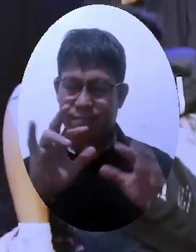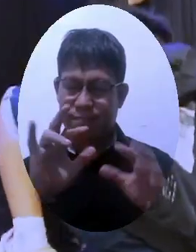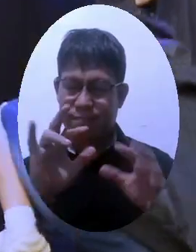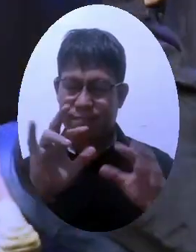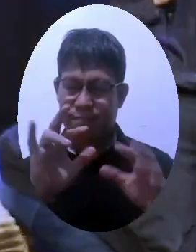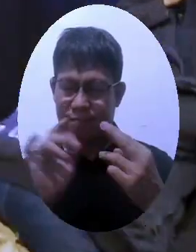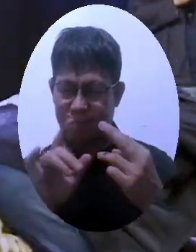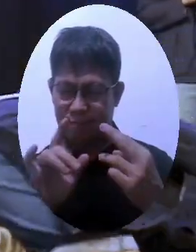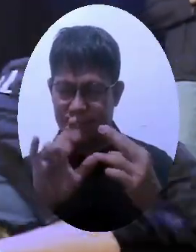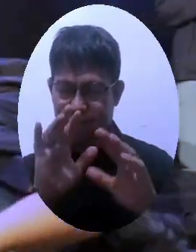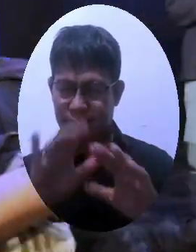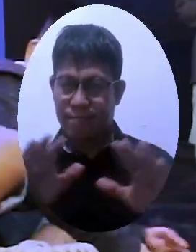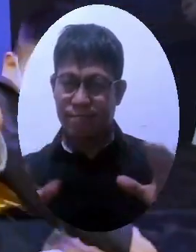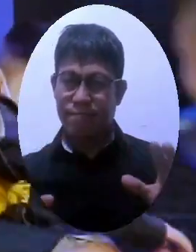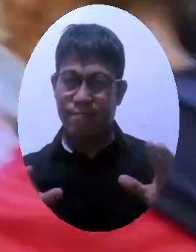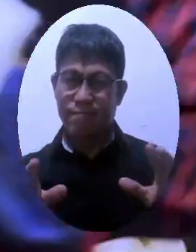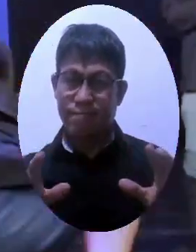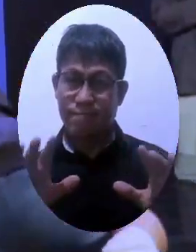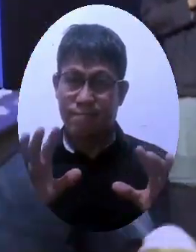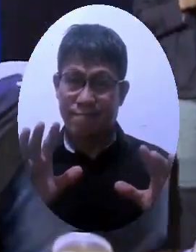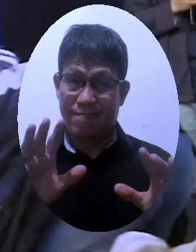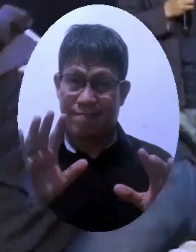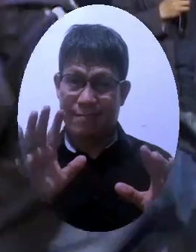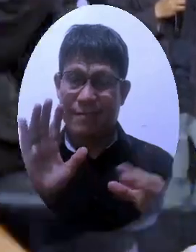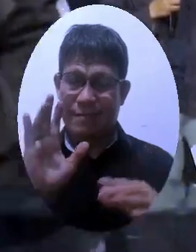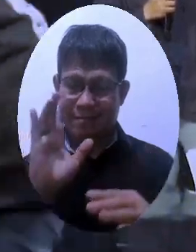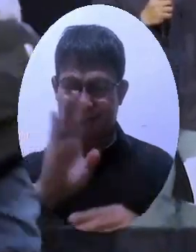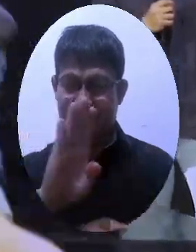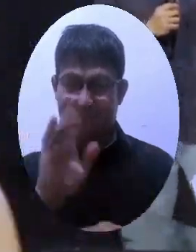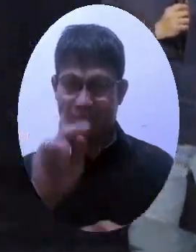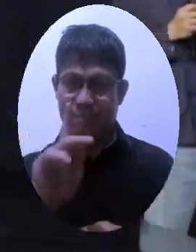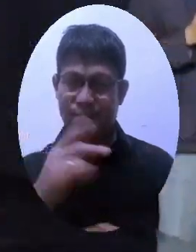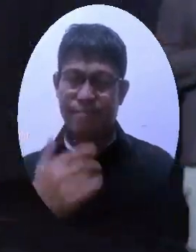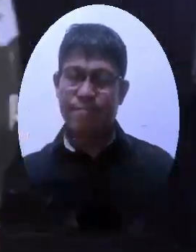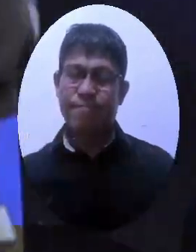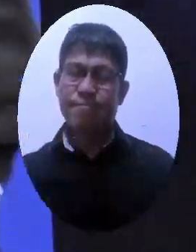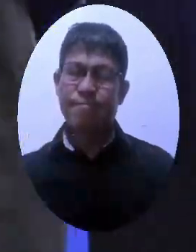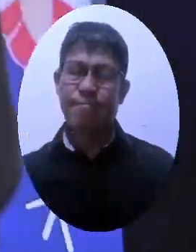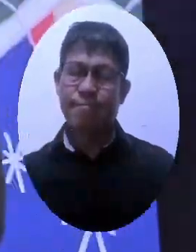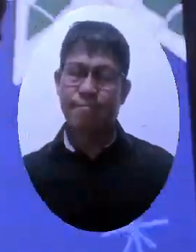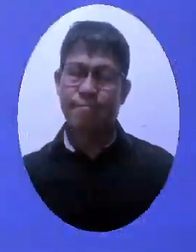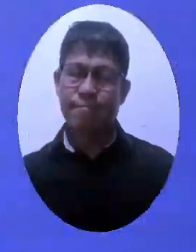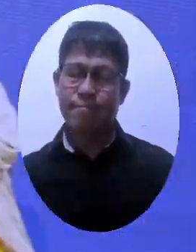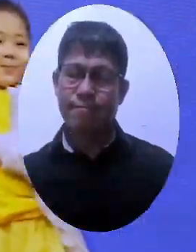guardians, kamag-anak ng mga batang merong leukemia.